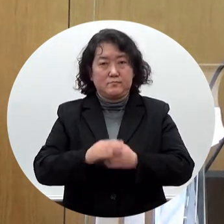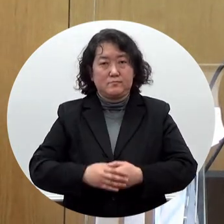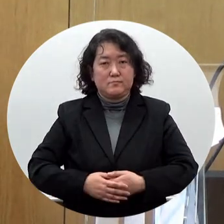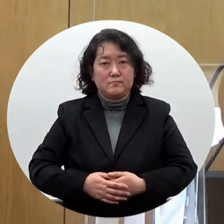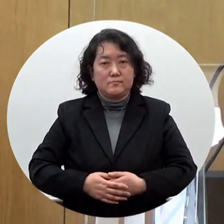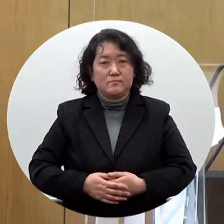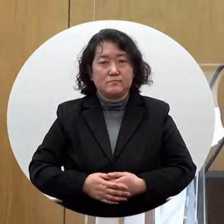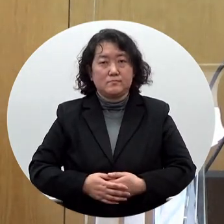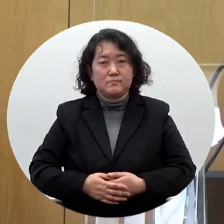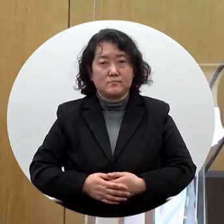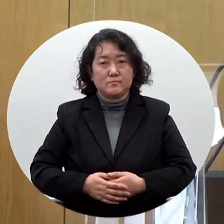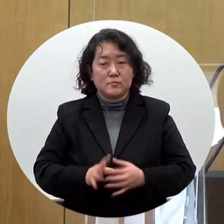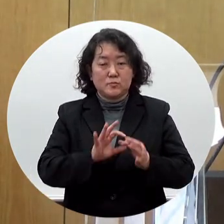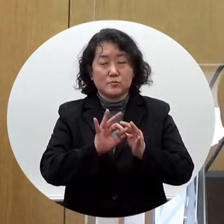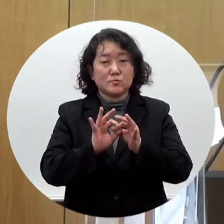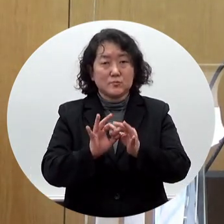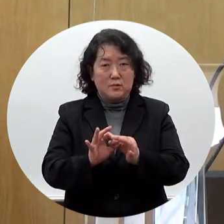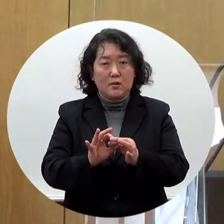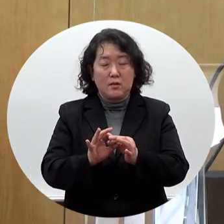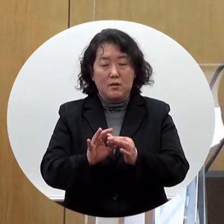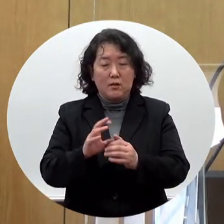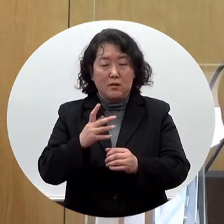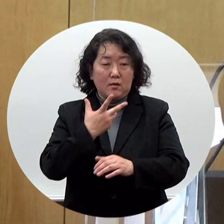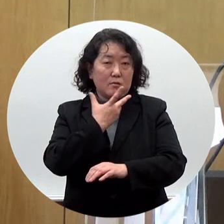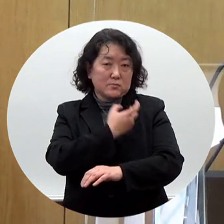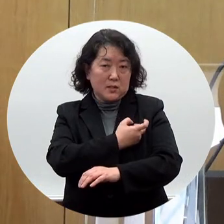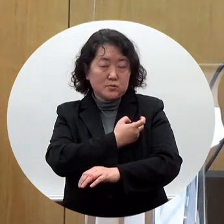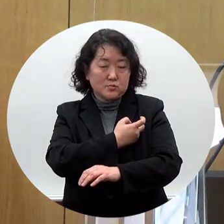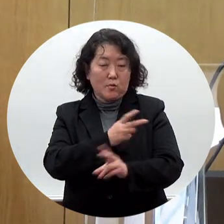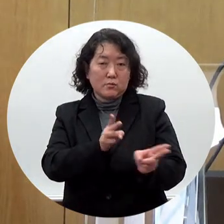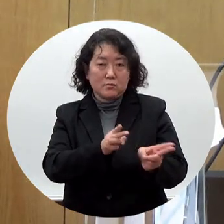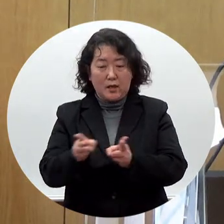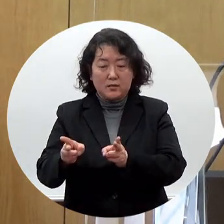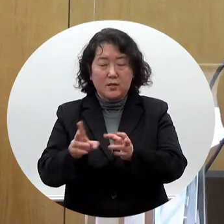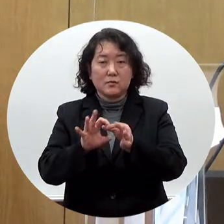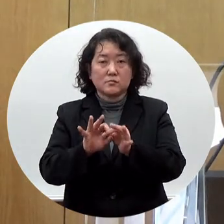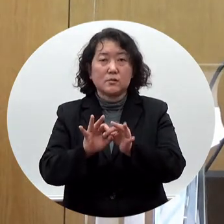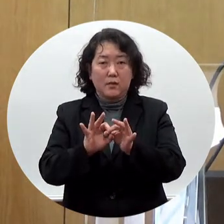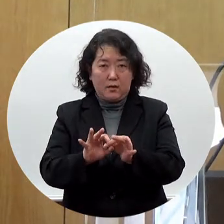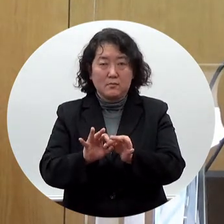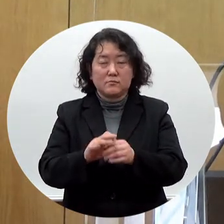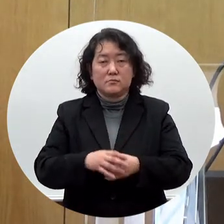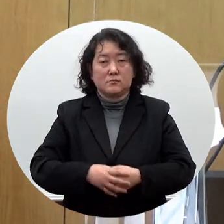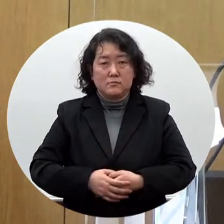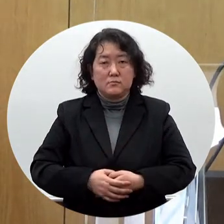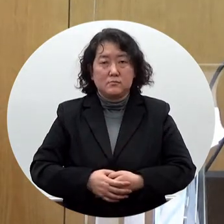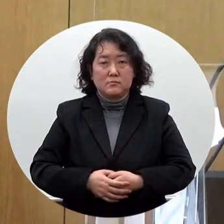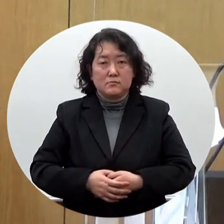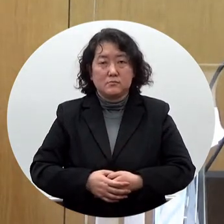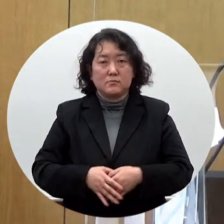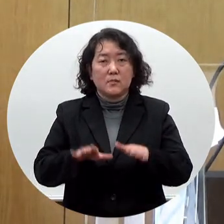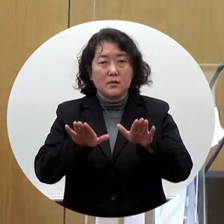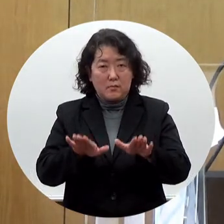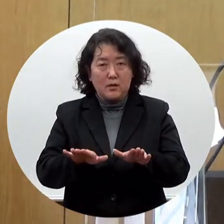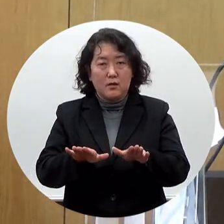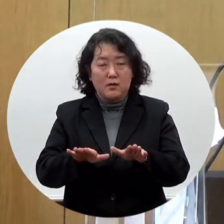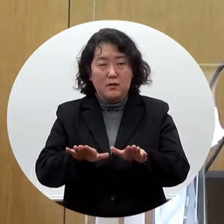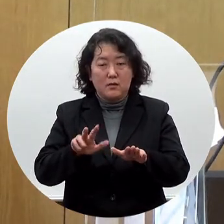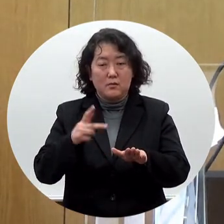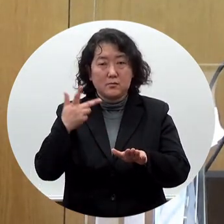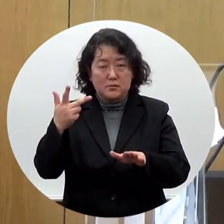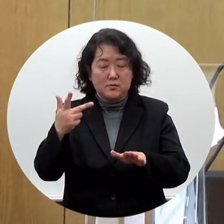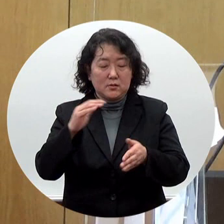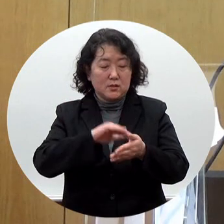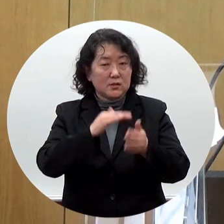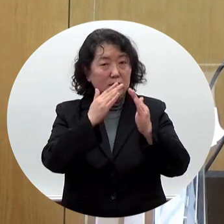ます。続いて、ワクチン接種の体制についてでございます。現在、今治市医